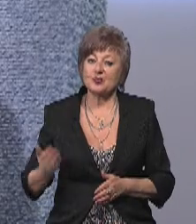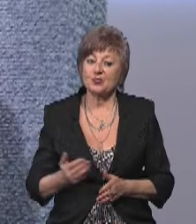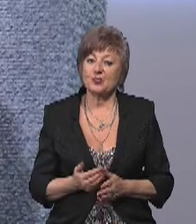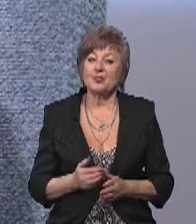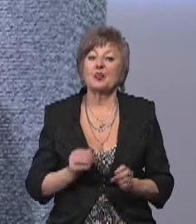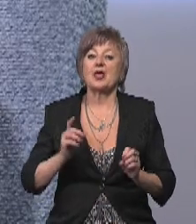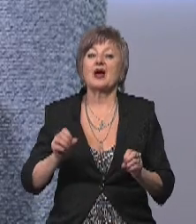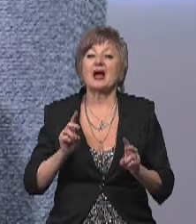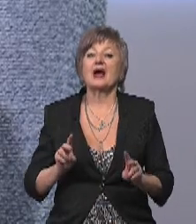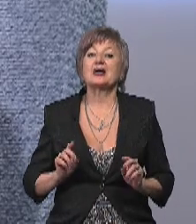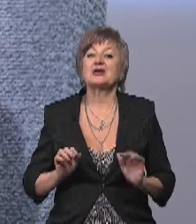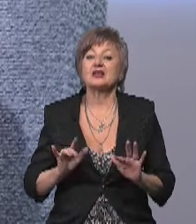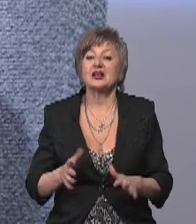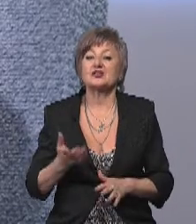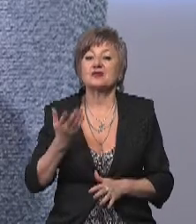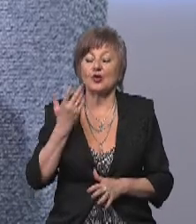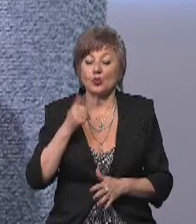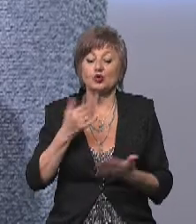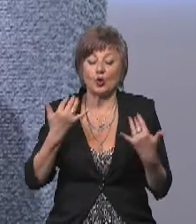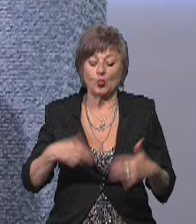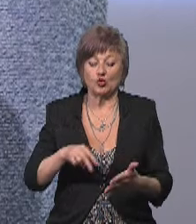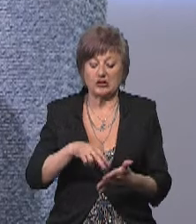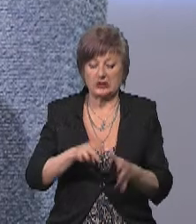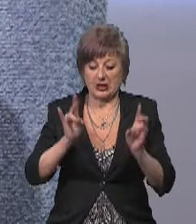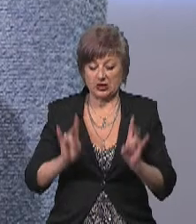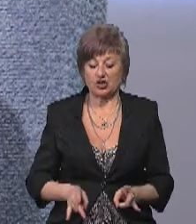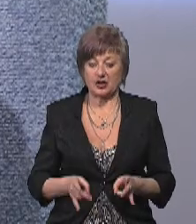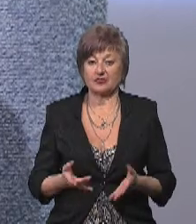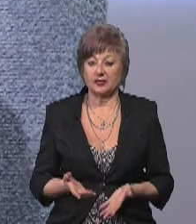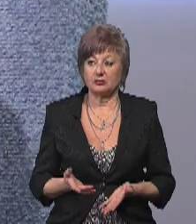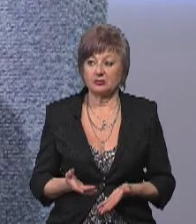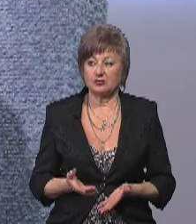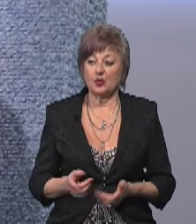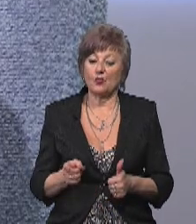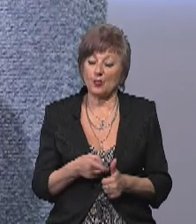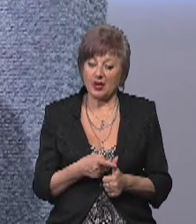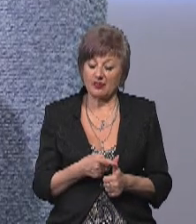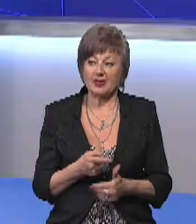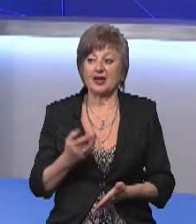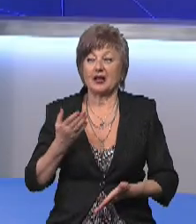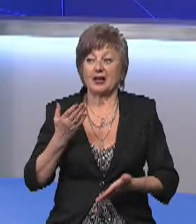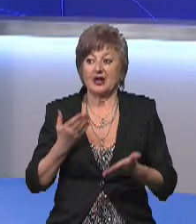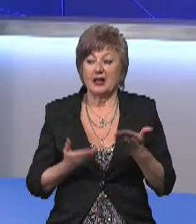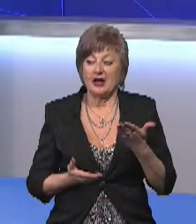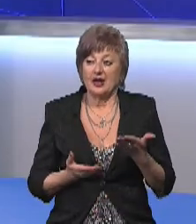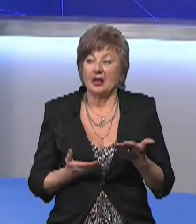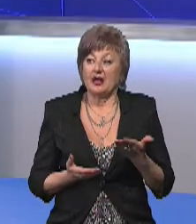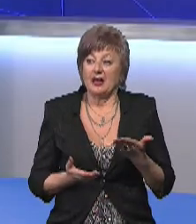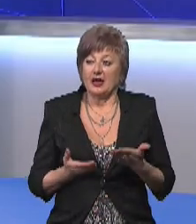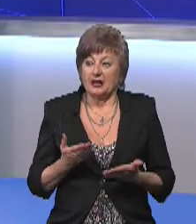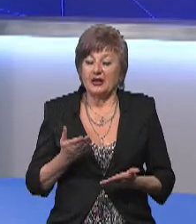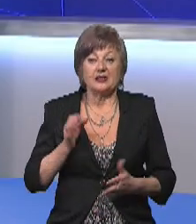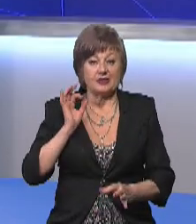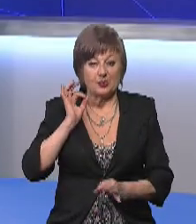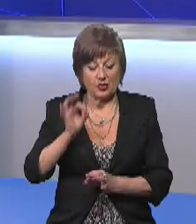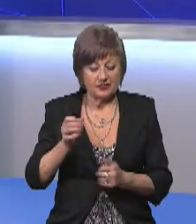як діяти в разі, коли ви стали жертвами таких от ошуканців? Ну, по-перше, якщо є змога